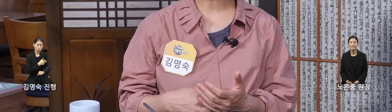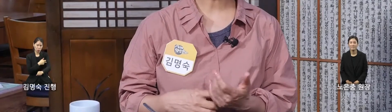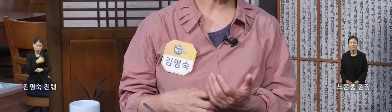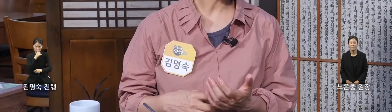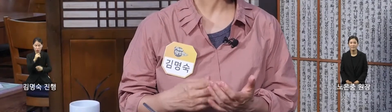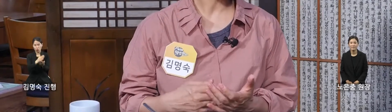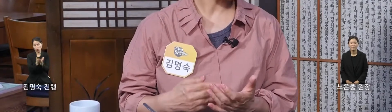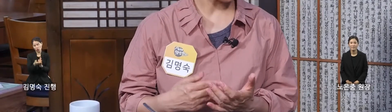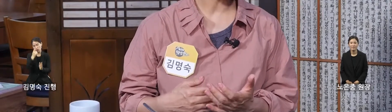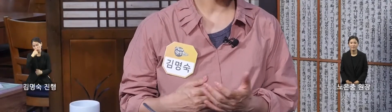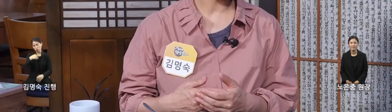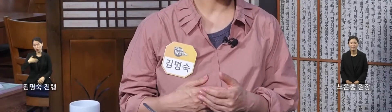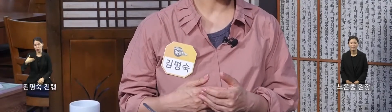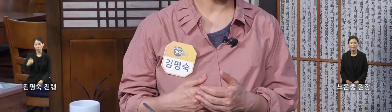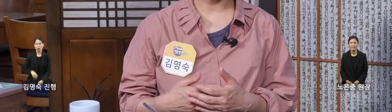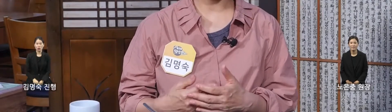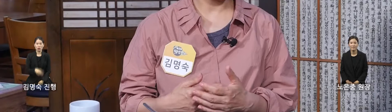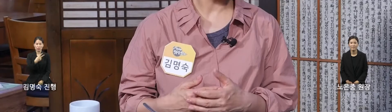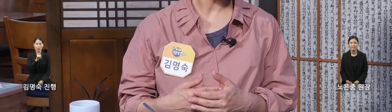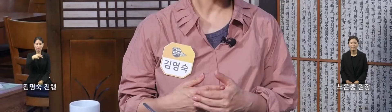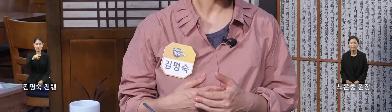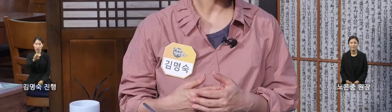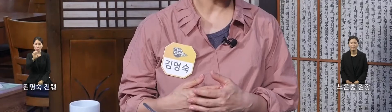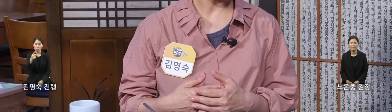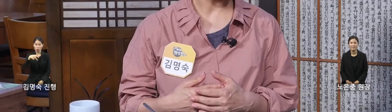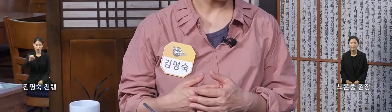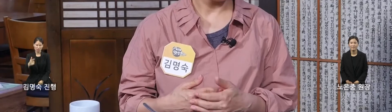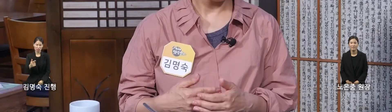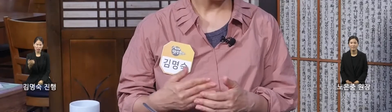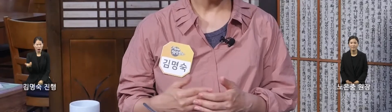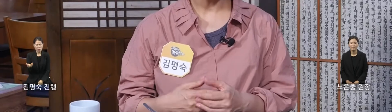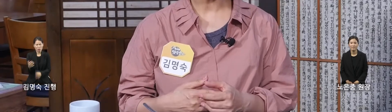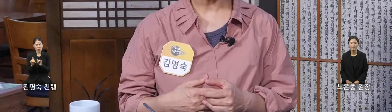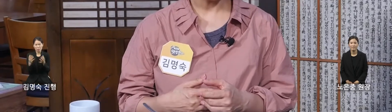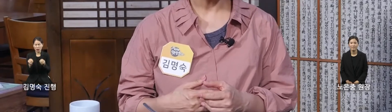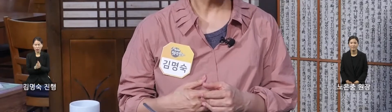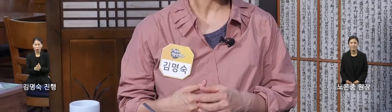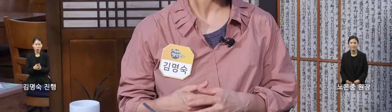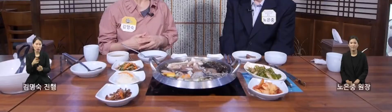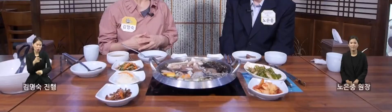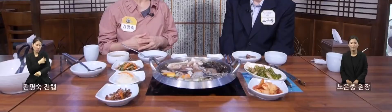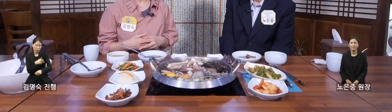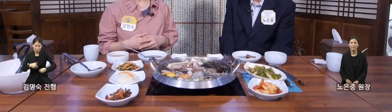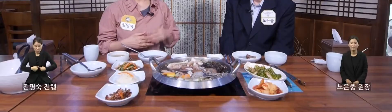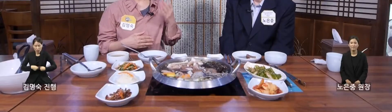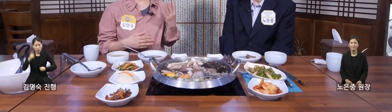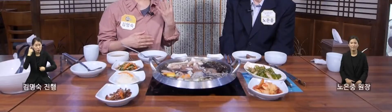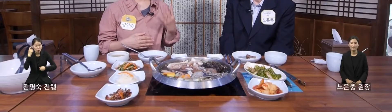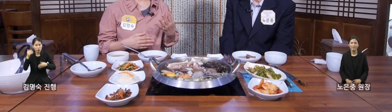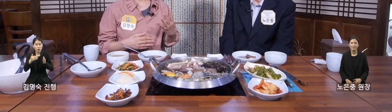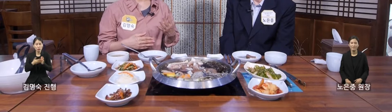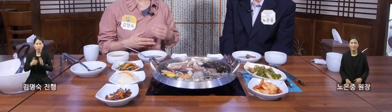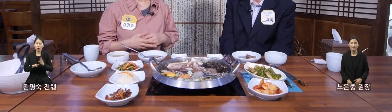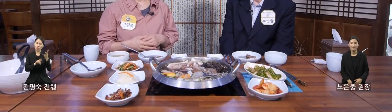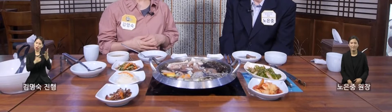그러니까 대상포진은 또 요즘 많이들 네. 이렇게 앓는 사람들이 많아서 네. 그 얘기는 좀 듣긴 했어도 네